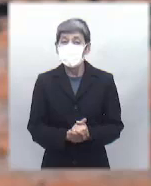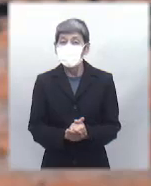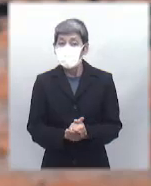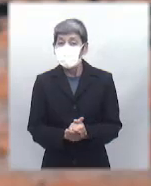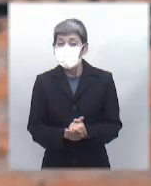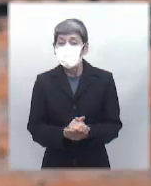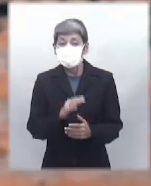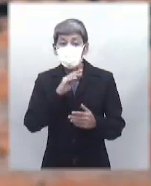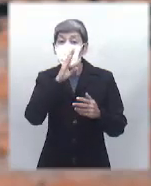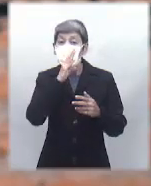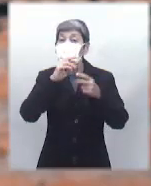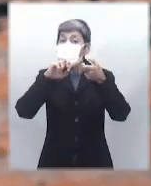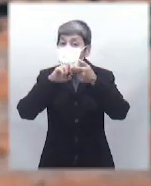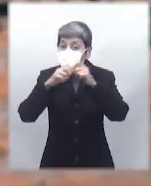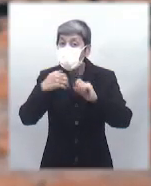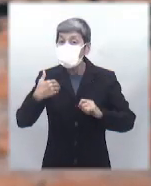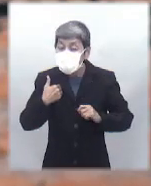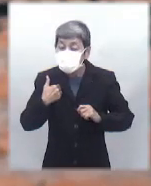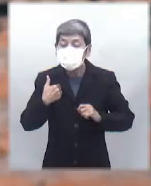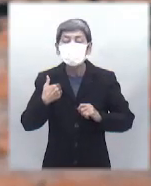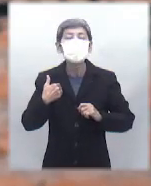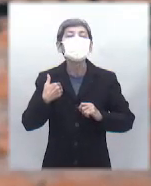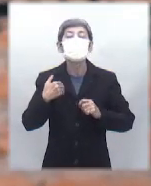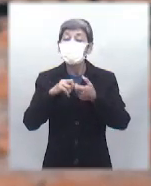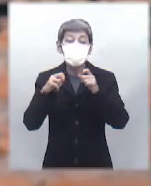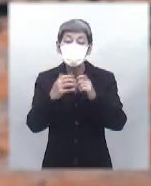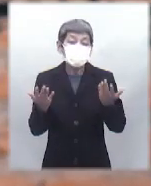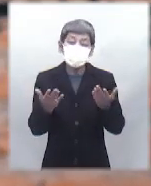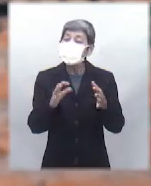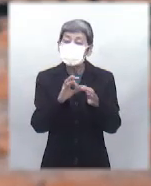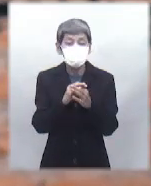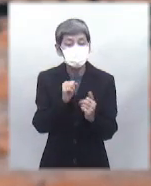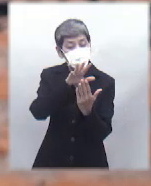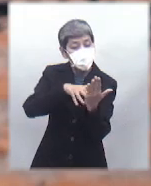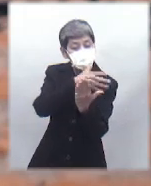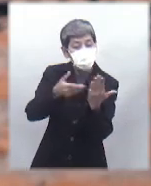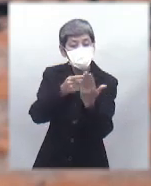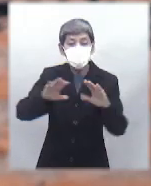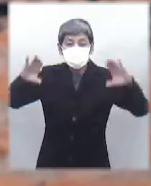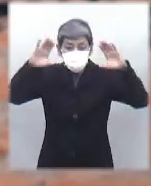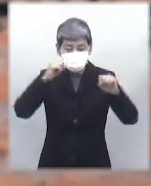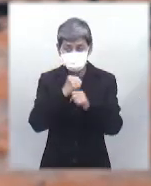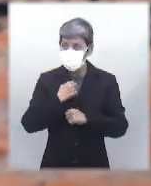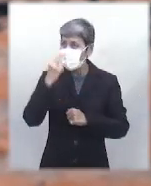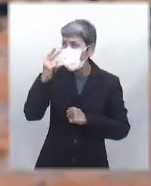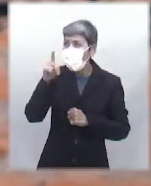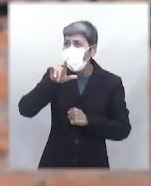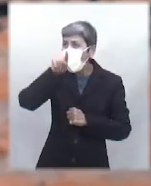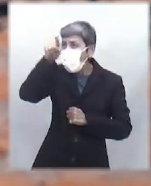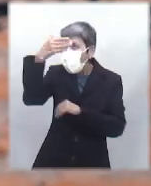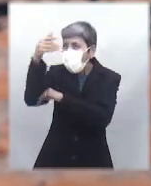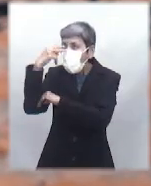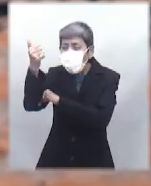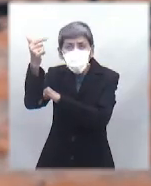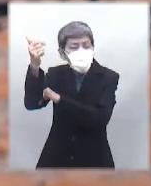เนี่ยเมื่อมันมีปัญหาต่างๆนะครับในเชิงนโยบายเนี่ยบางทีเราไปเห็นของเมืองนอกโหทำไมเค้าสวย